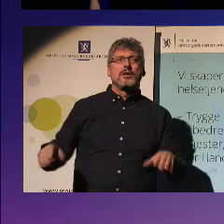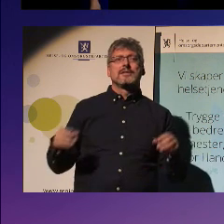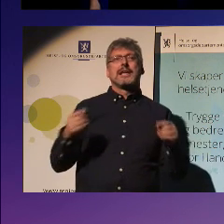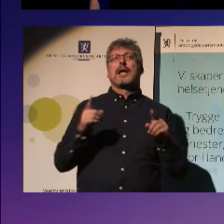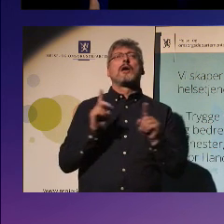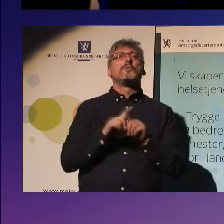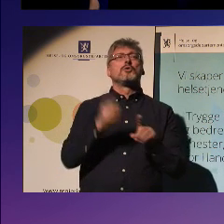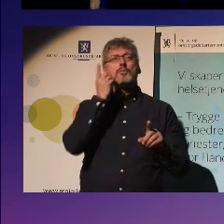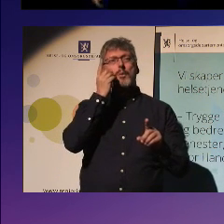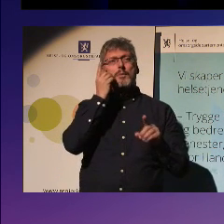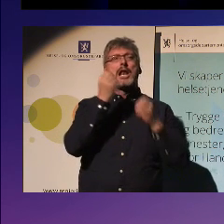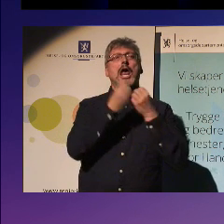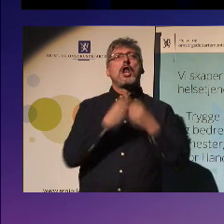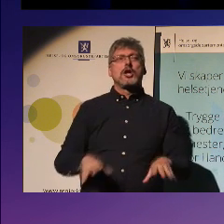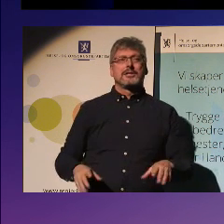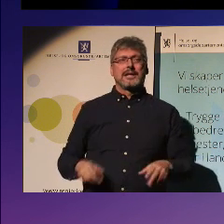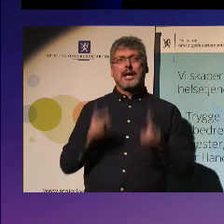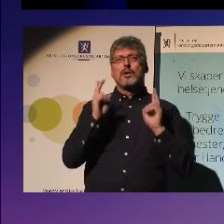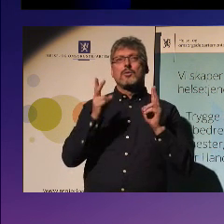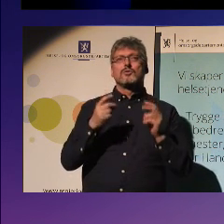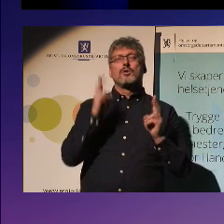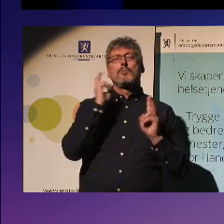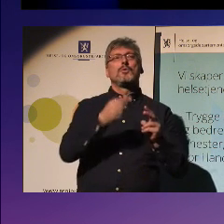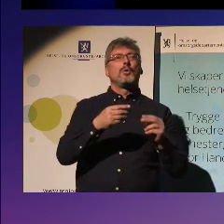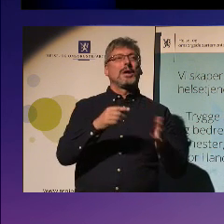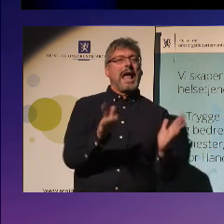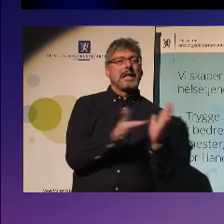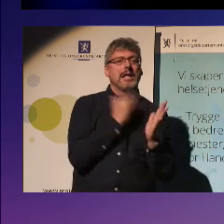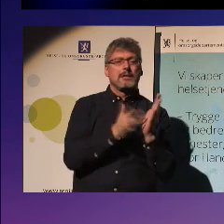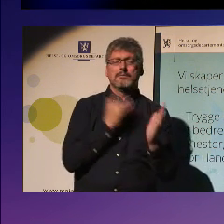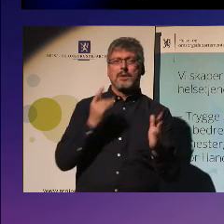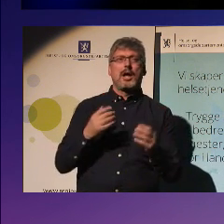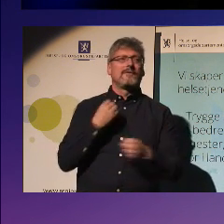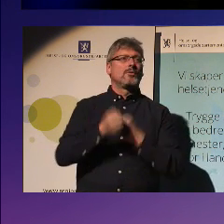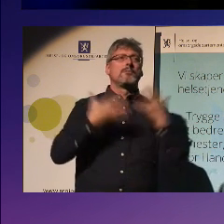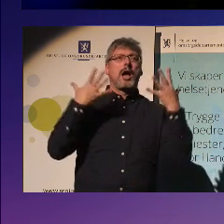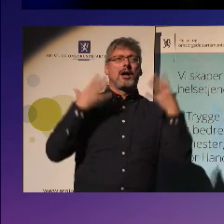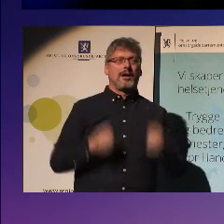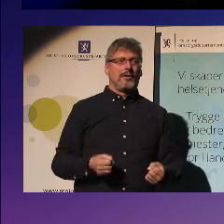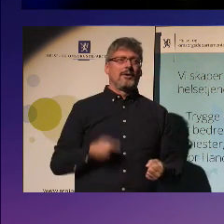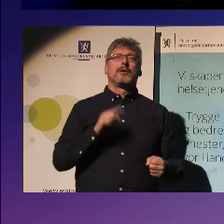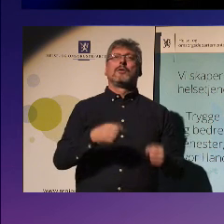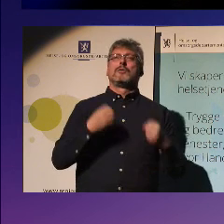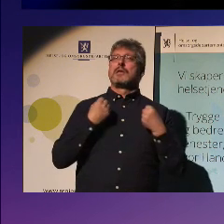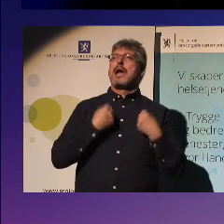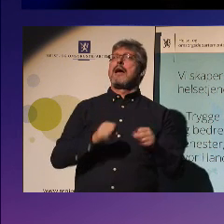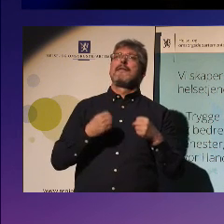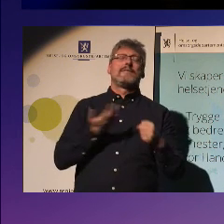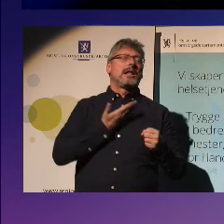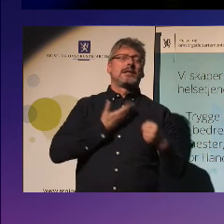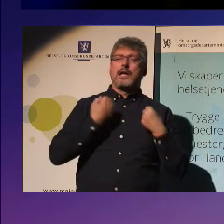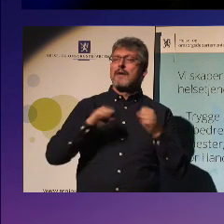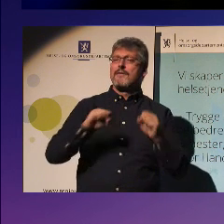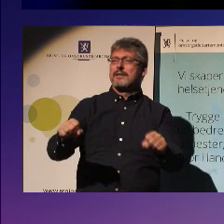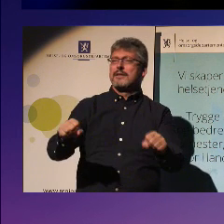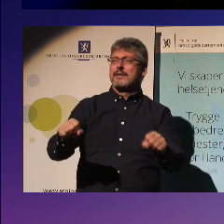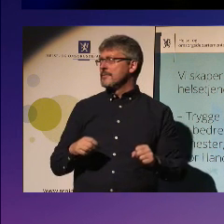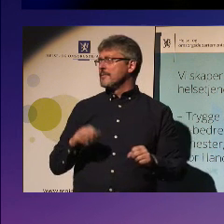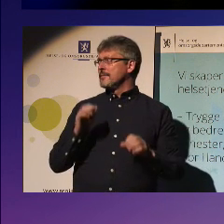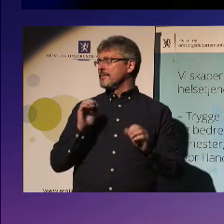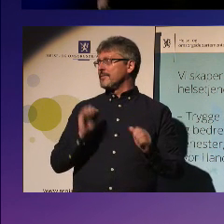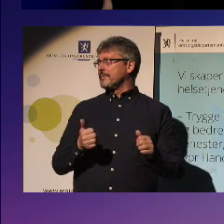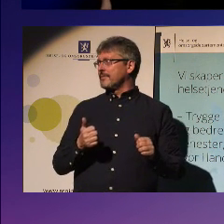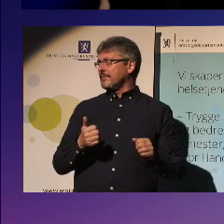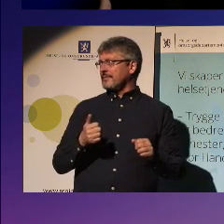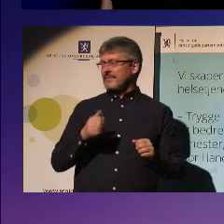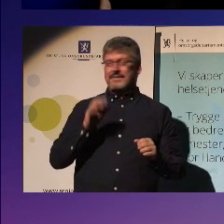mobile løsninger, ikke minst. Det å bruke nettbrett har vi jo holdt på med I mange år, men det effektiviserer veldig, fordi at man jo ut der man